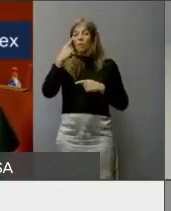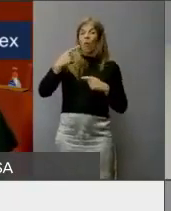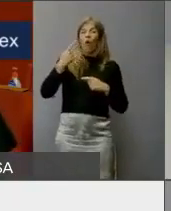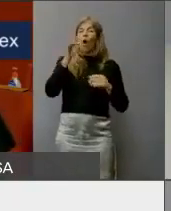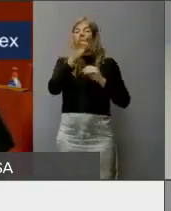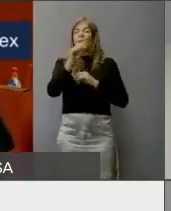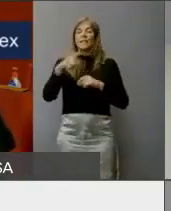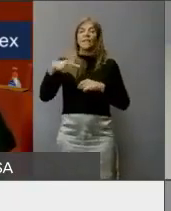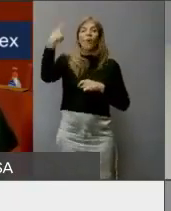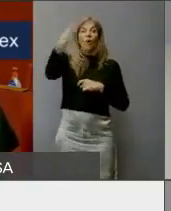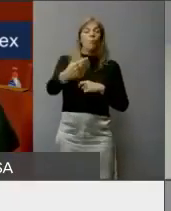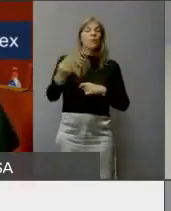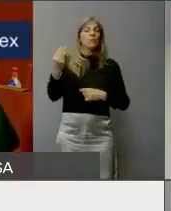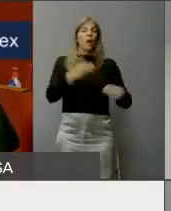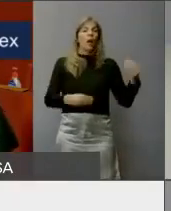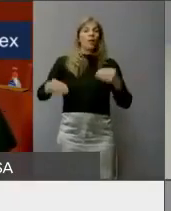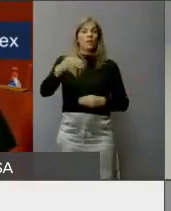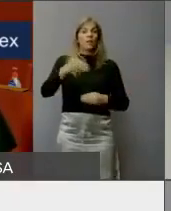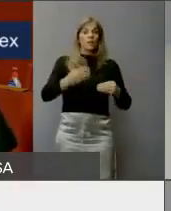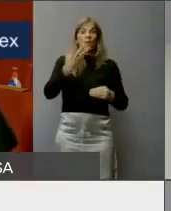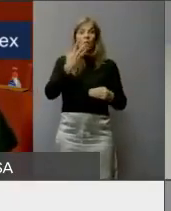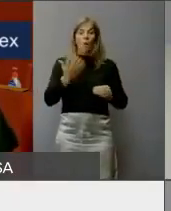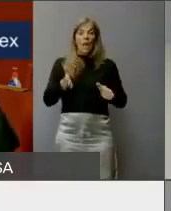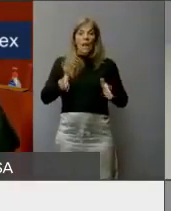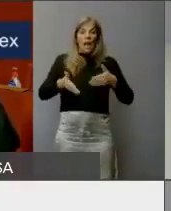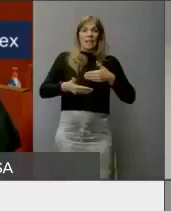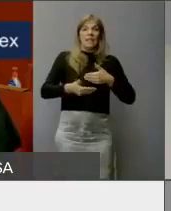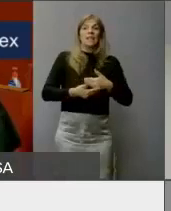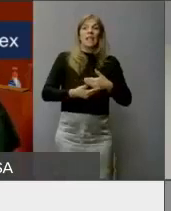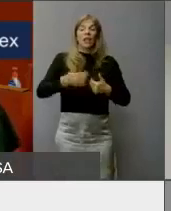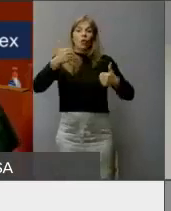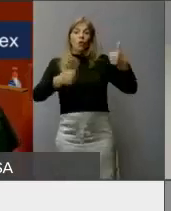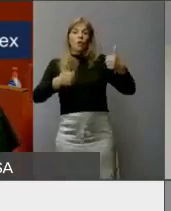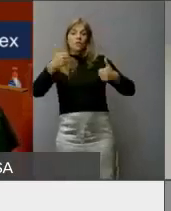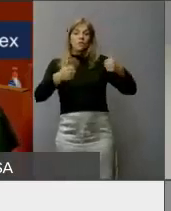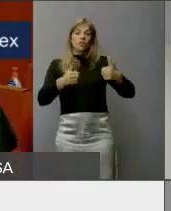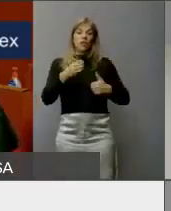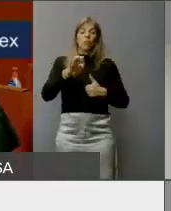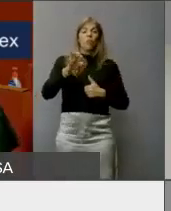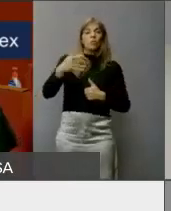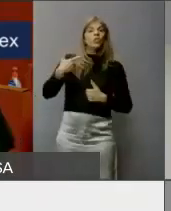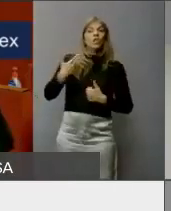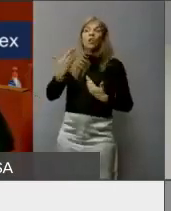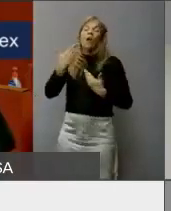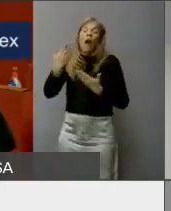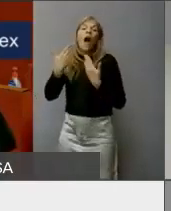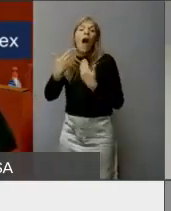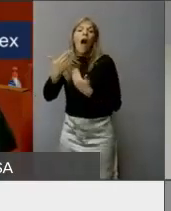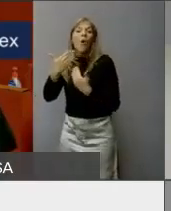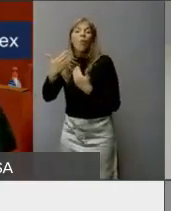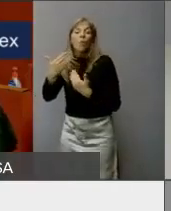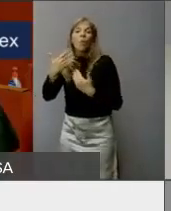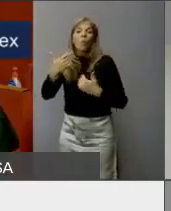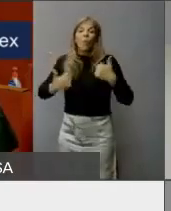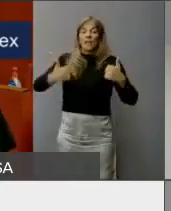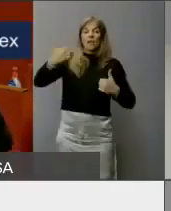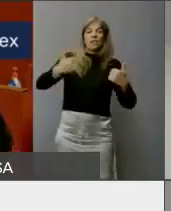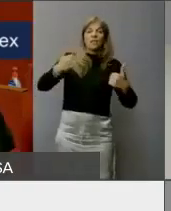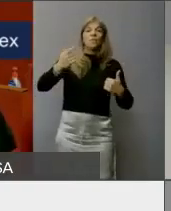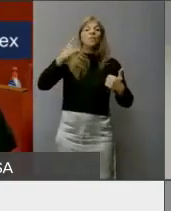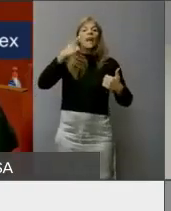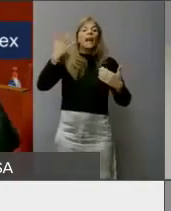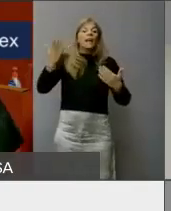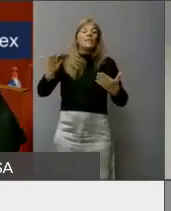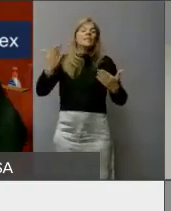contrapposizione a bucci gli auguro di riuscirci perché se li rimarremo la strada spianata e vinceremo a